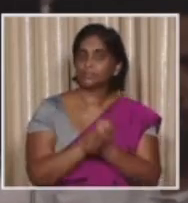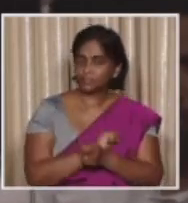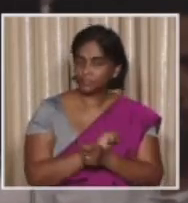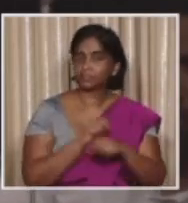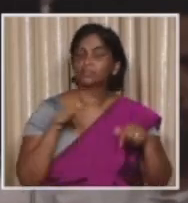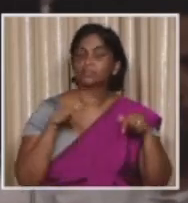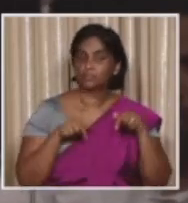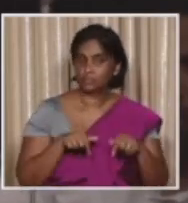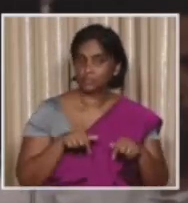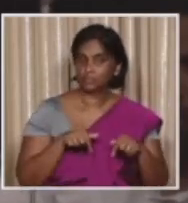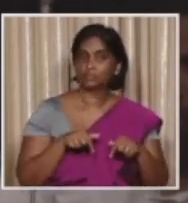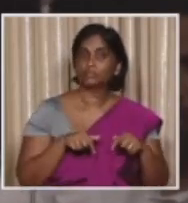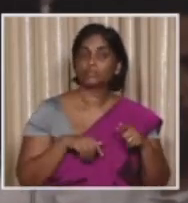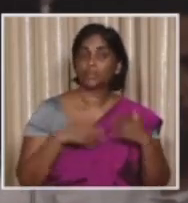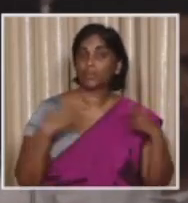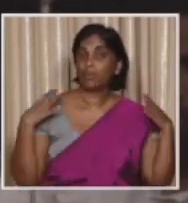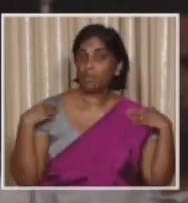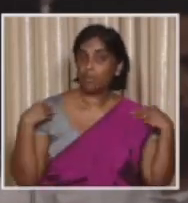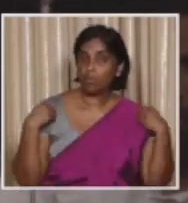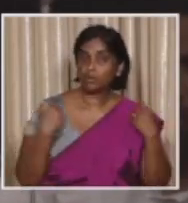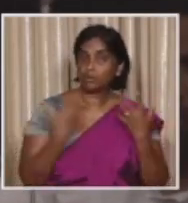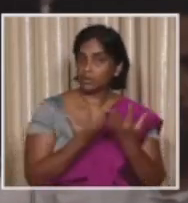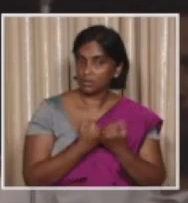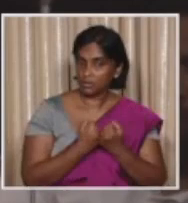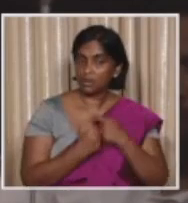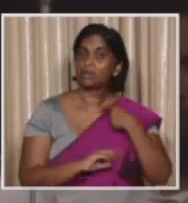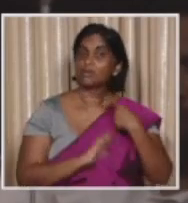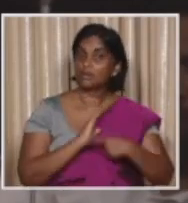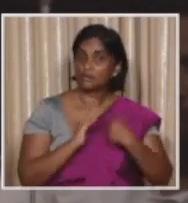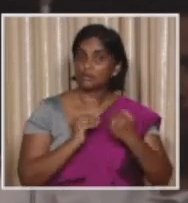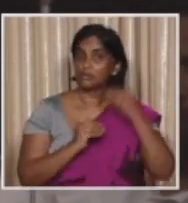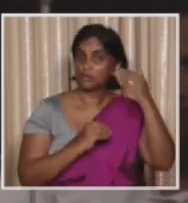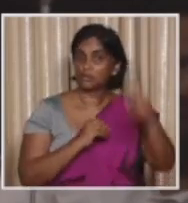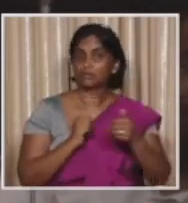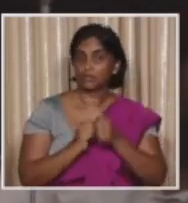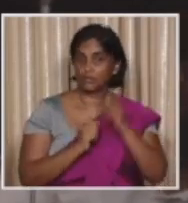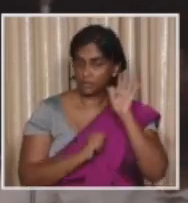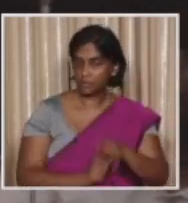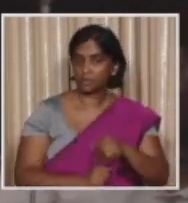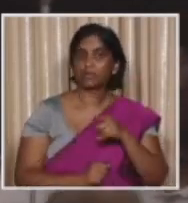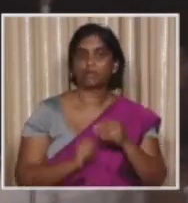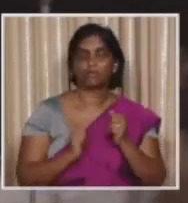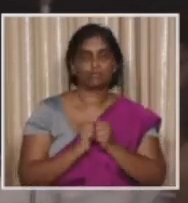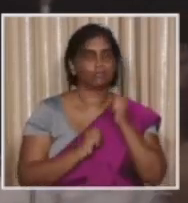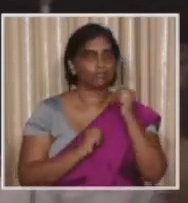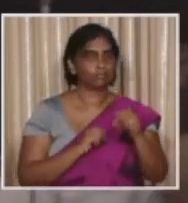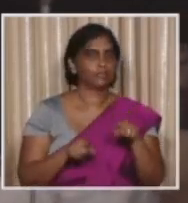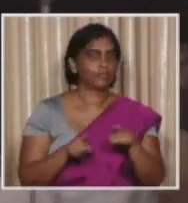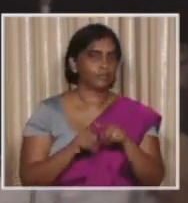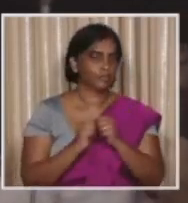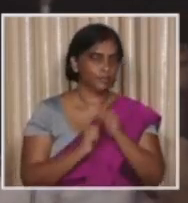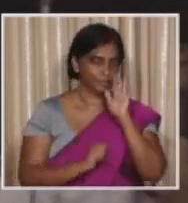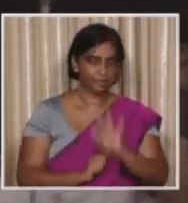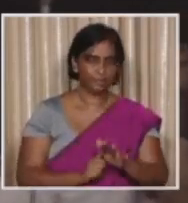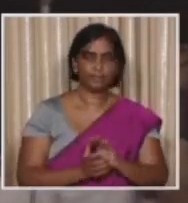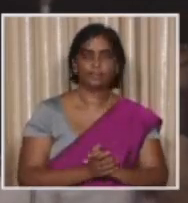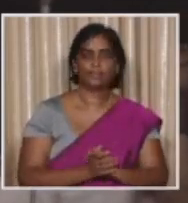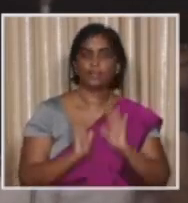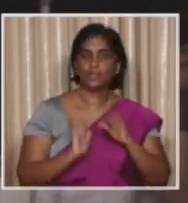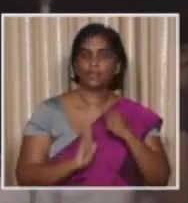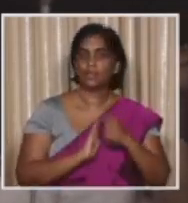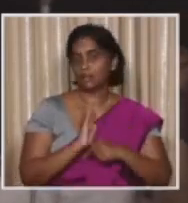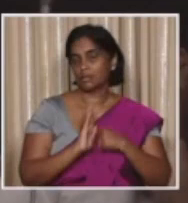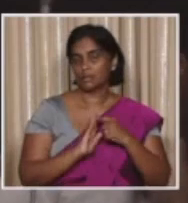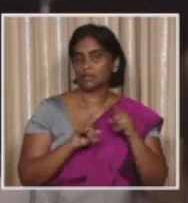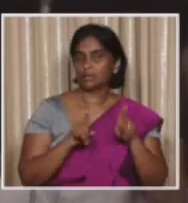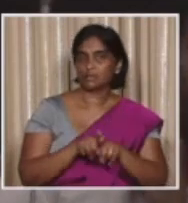තමයි මේ පහසුකම් ලබා ගැනීමටත් රටේ ඊළඟ පියවර වෙනුවෙන් අඩිතාලමක් හැටියට මේ කටයුත්ත කරලා තියෙන්නේ. හැබැයි අපේ රටක්